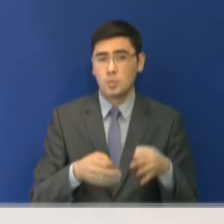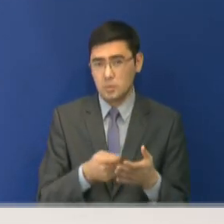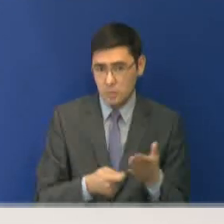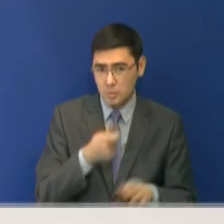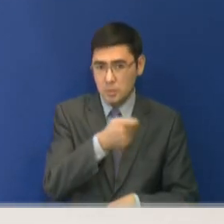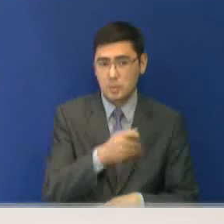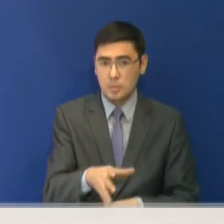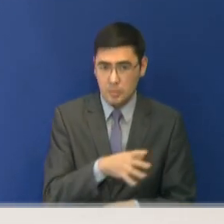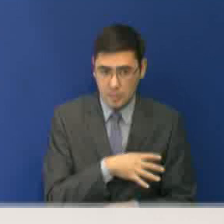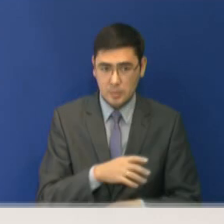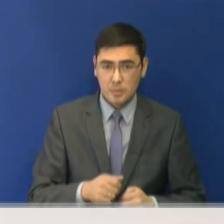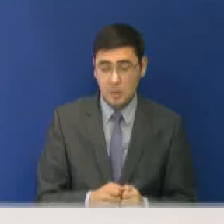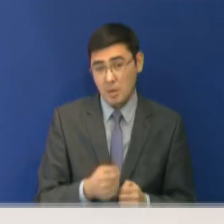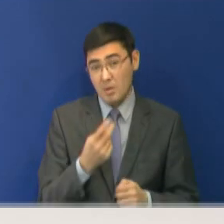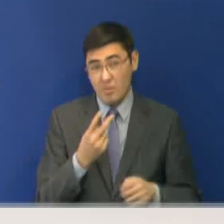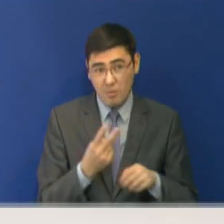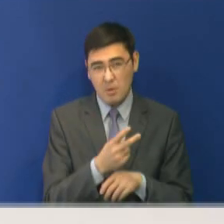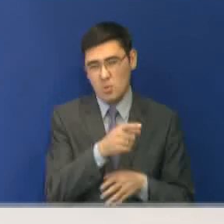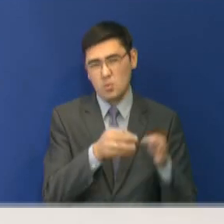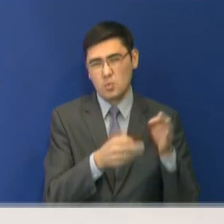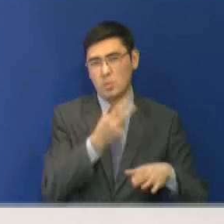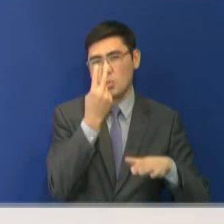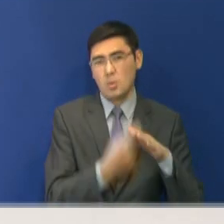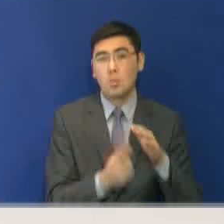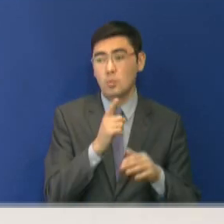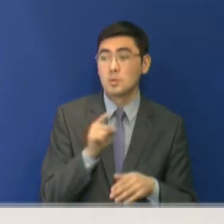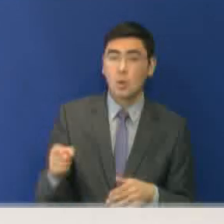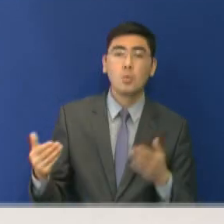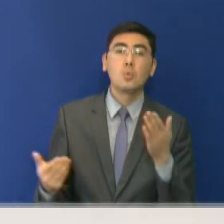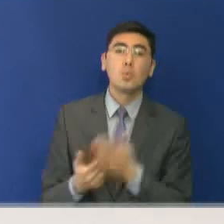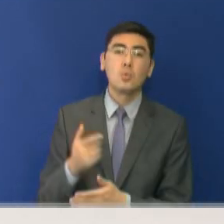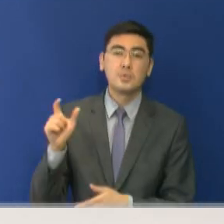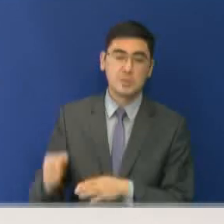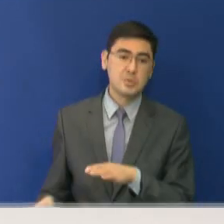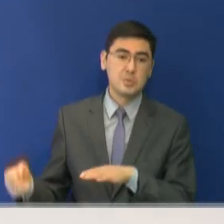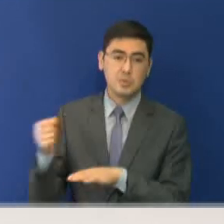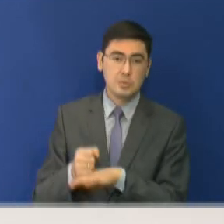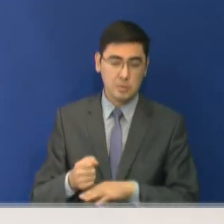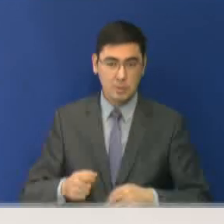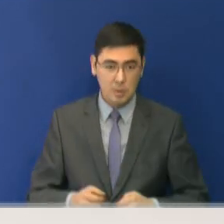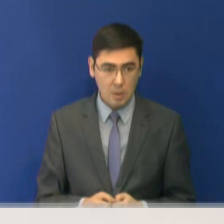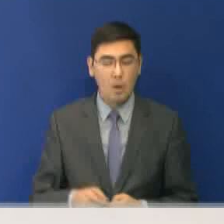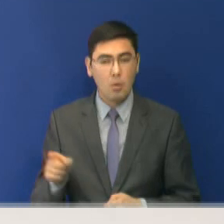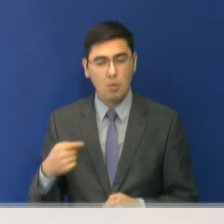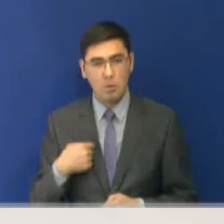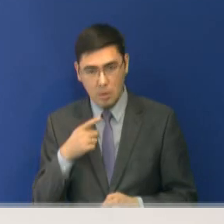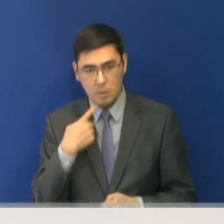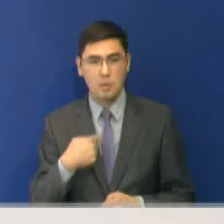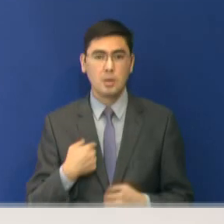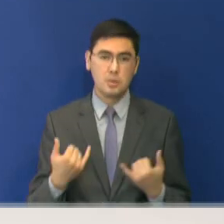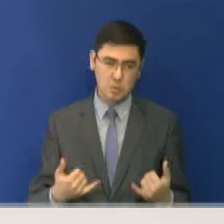суде нас мы проиграли, так как там новый владелец оказался. Он говорит, я, говорит, не успел готовить. Сейчас в данное